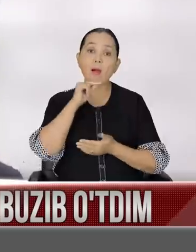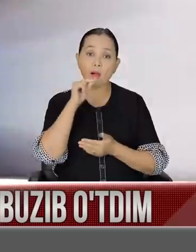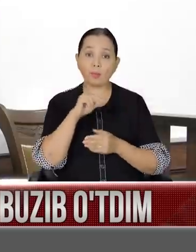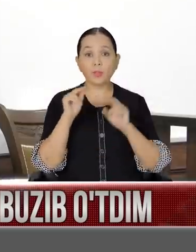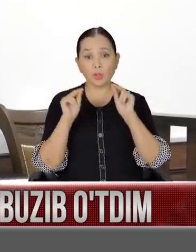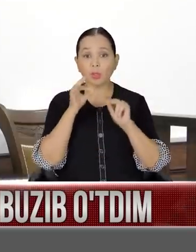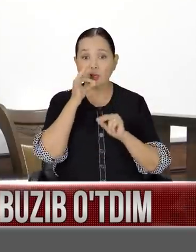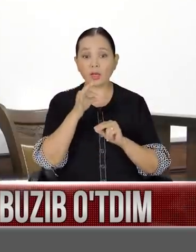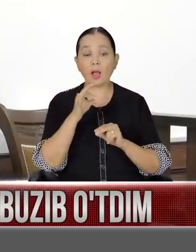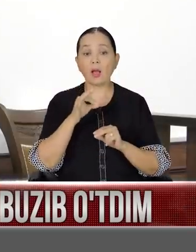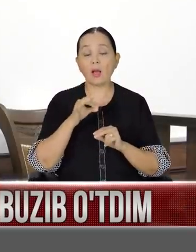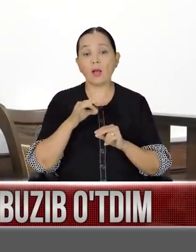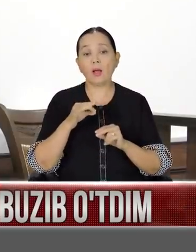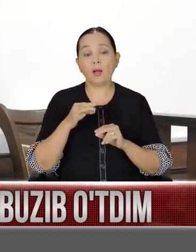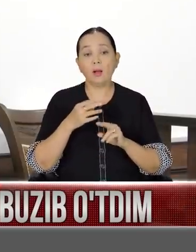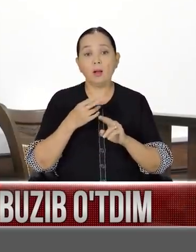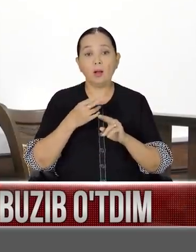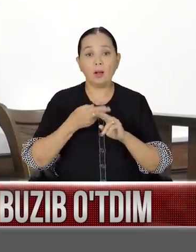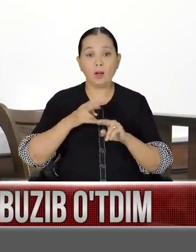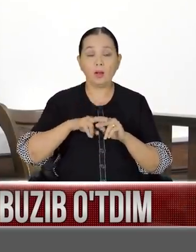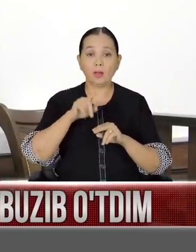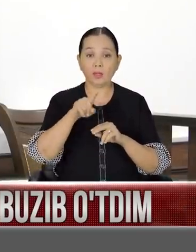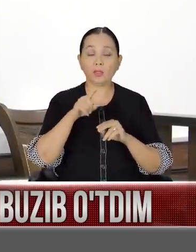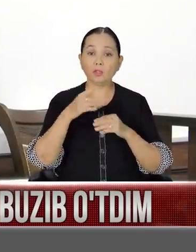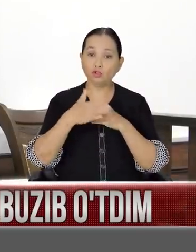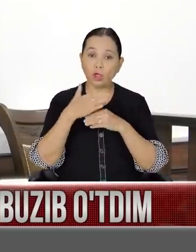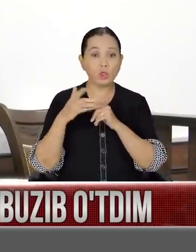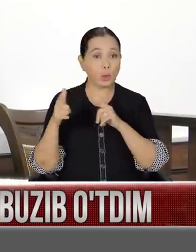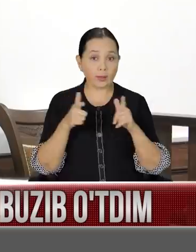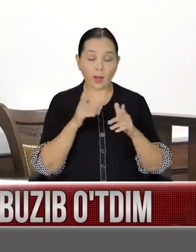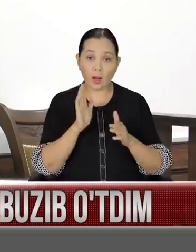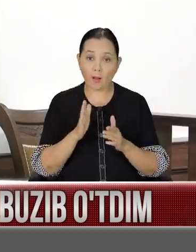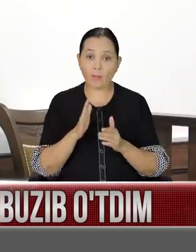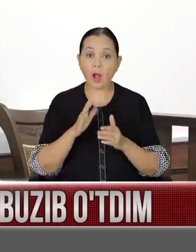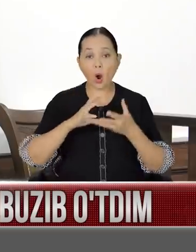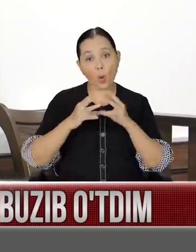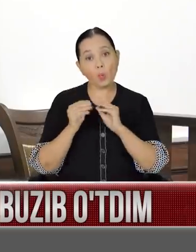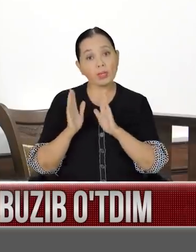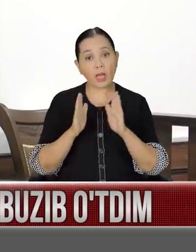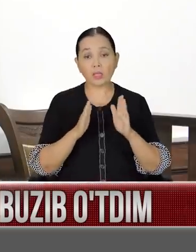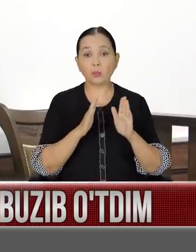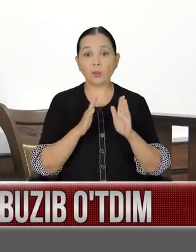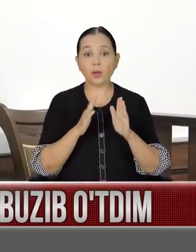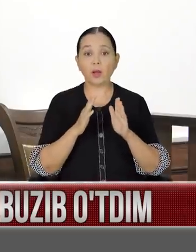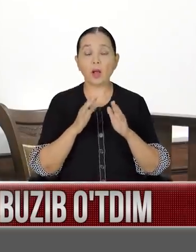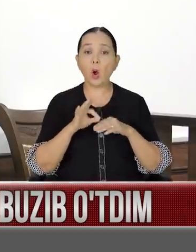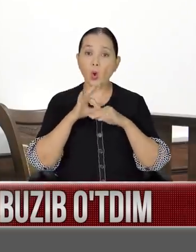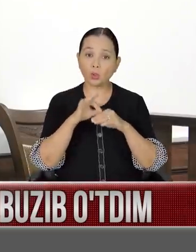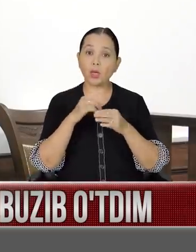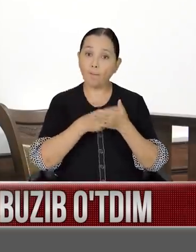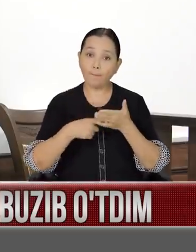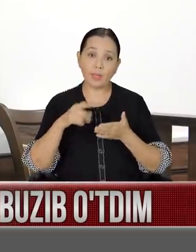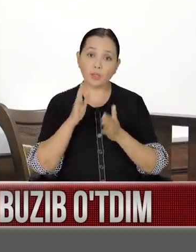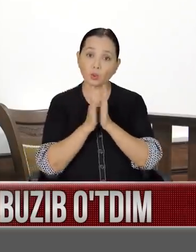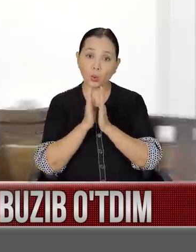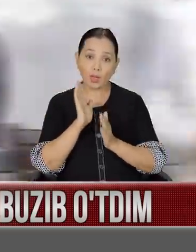bo'laman. 5 yil muddatga ozodlikka mahkum qilish jazosi tayinlab, jazoni umumiy tartibli koloniyada o'tarishini